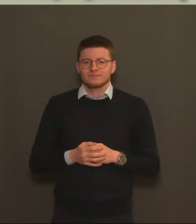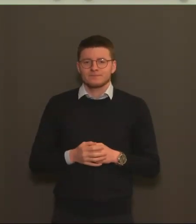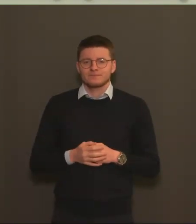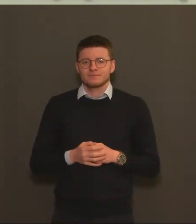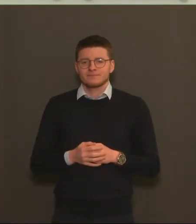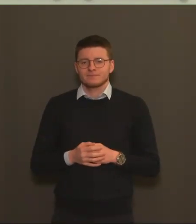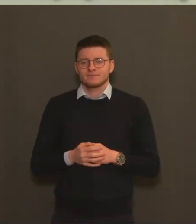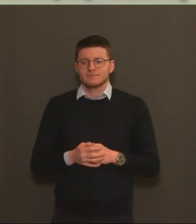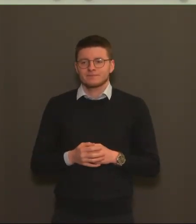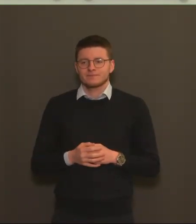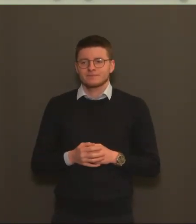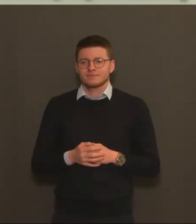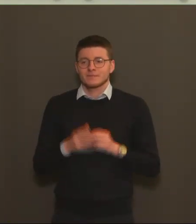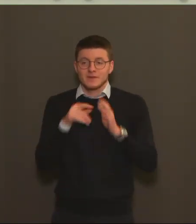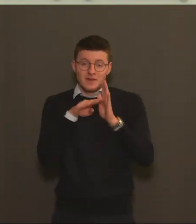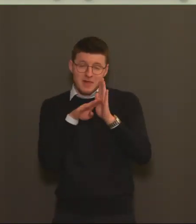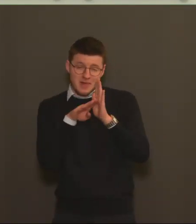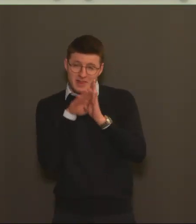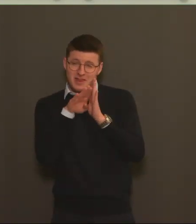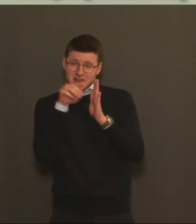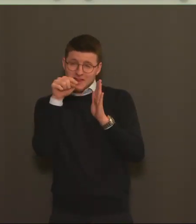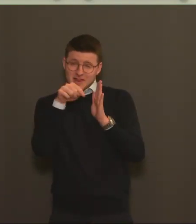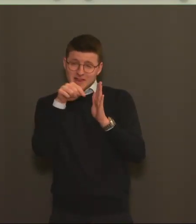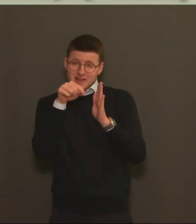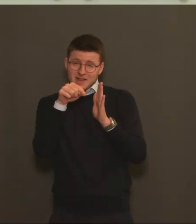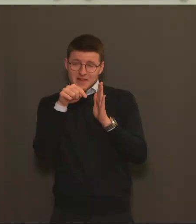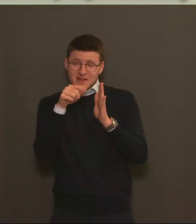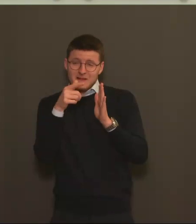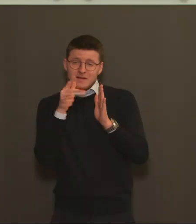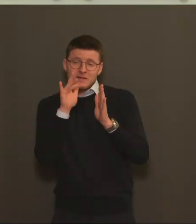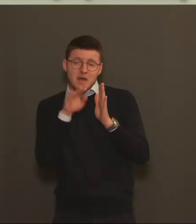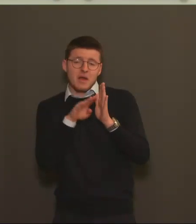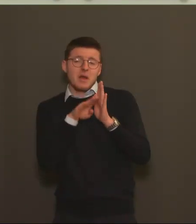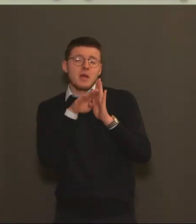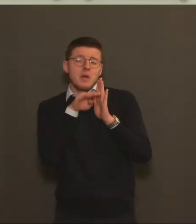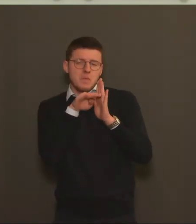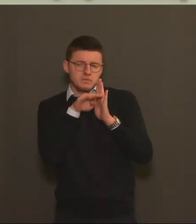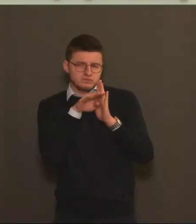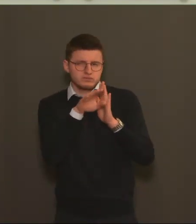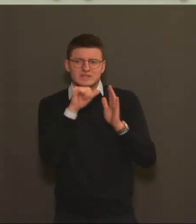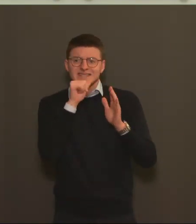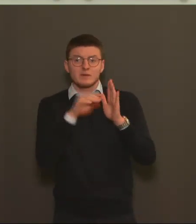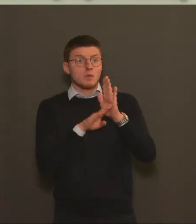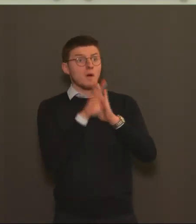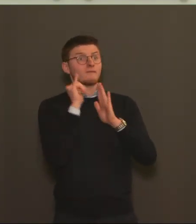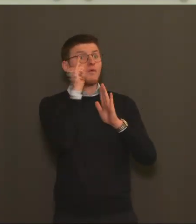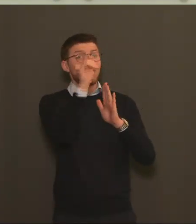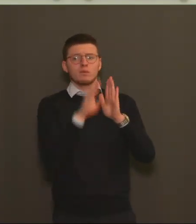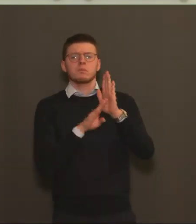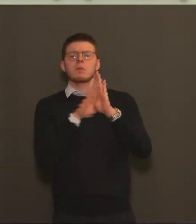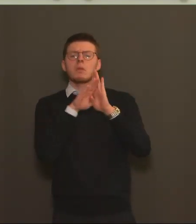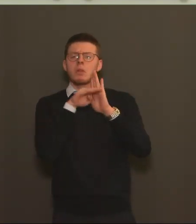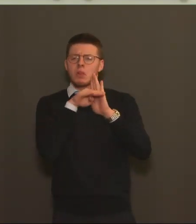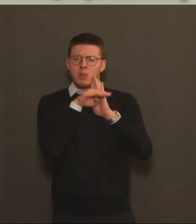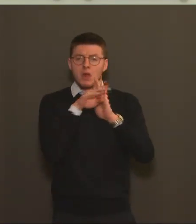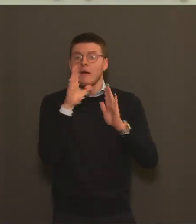De toename in het aantal besmettingen lijkt daarmee voorlopig ten einde. En waarschijnlijk gaan we vanaf morgen opnieuw dalingen